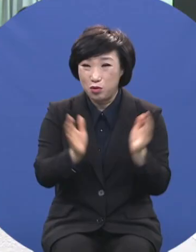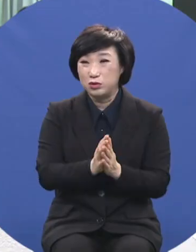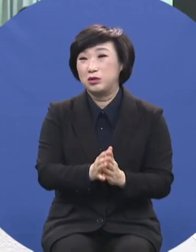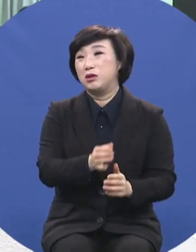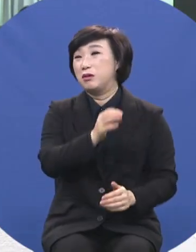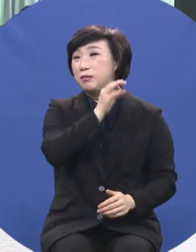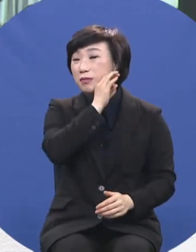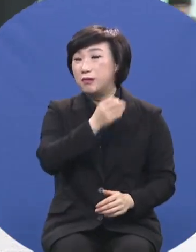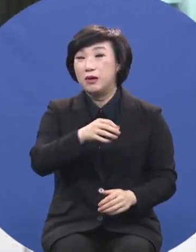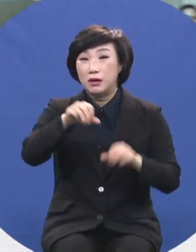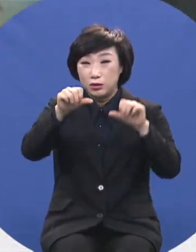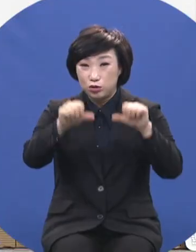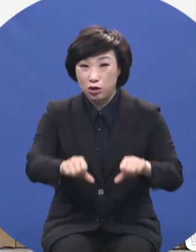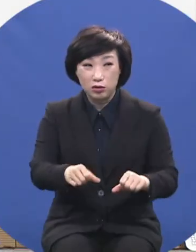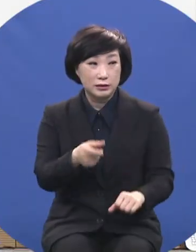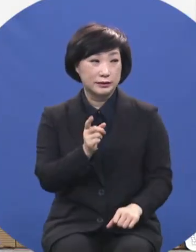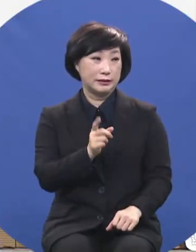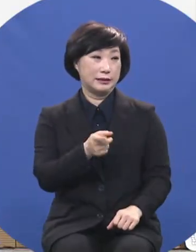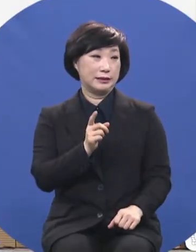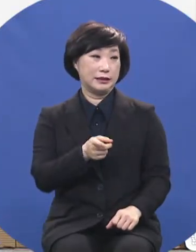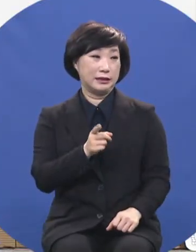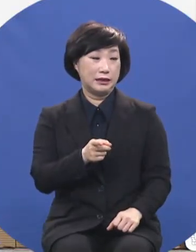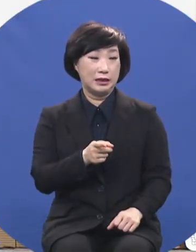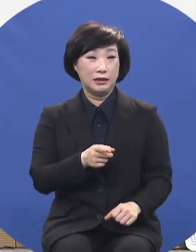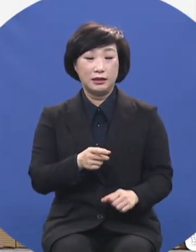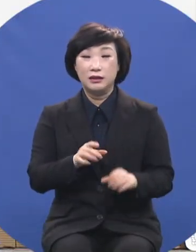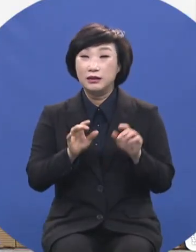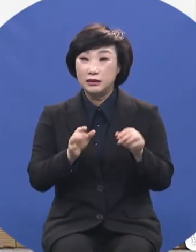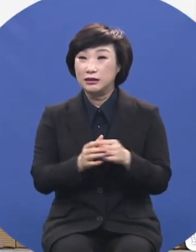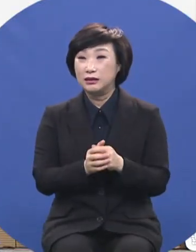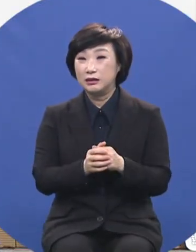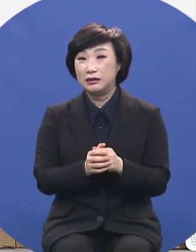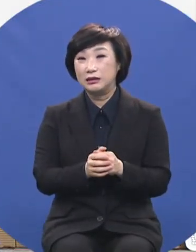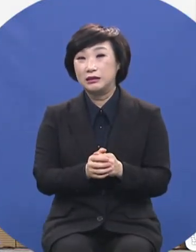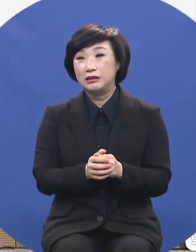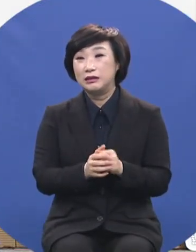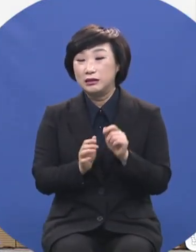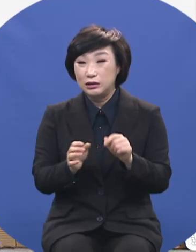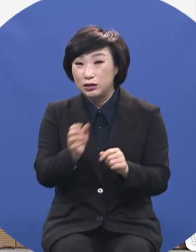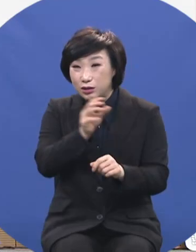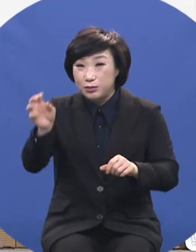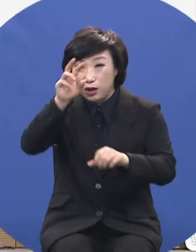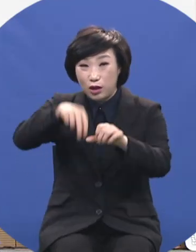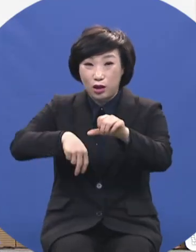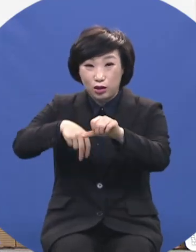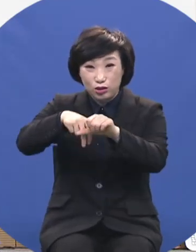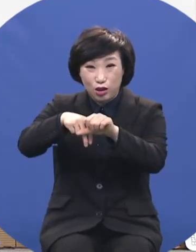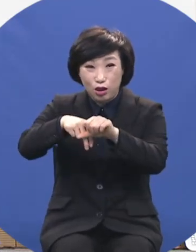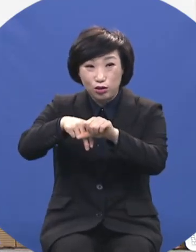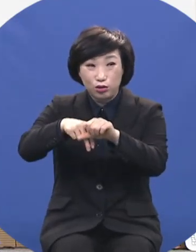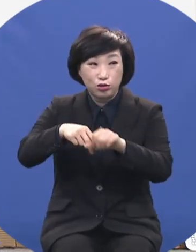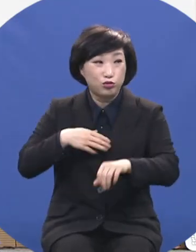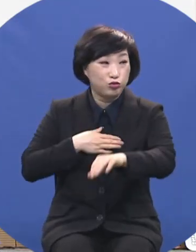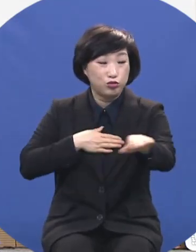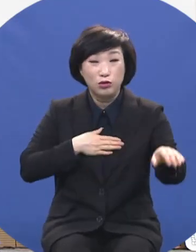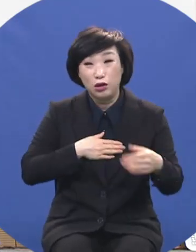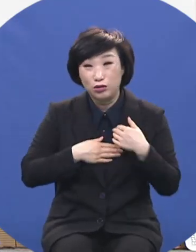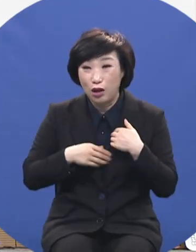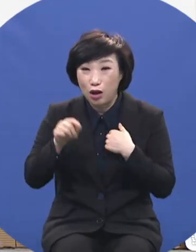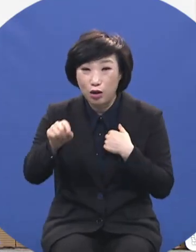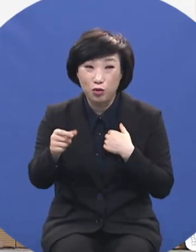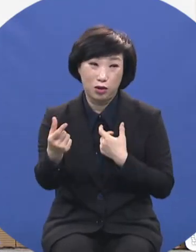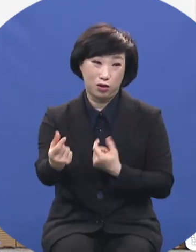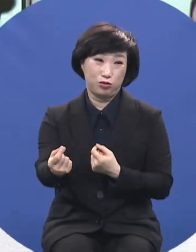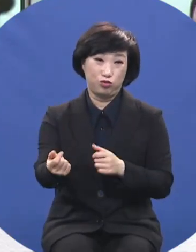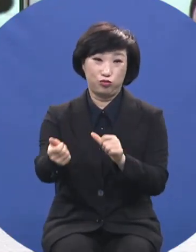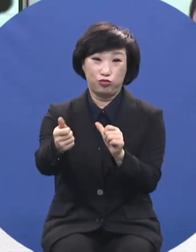저주가 손가락질이 닥쳐오는 그런 십자가를 우리가 그렇게 죽어야